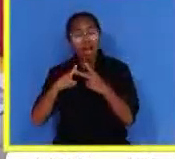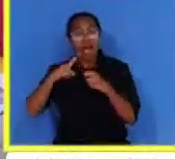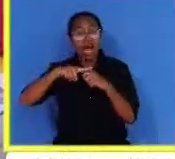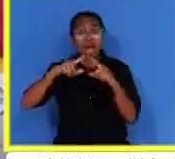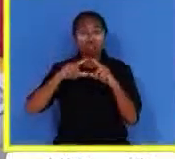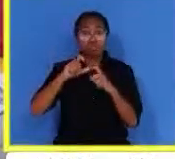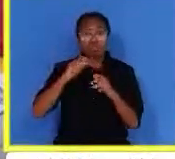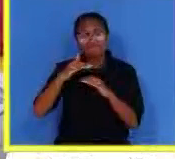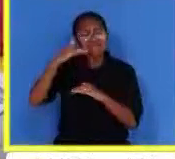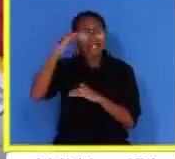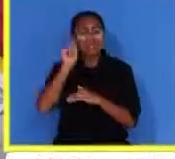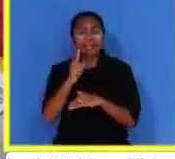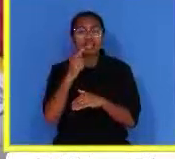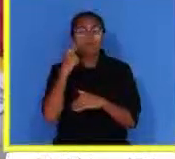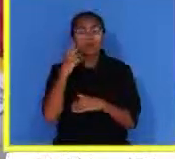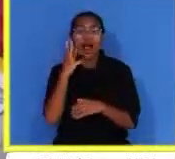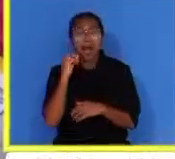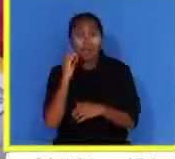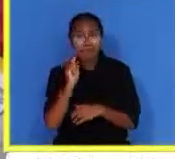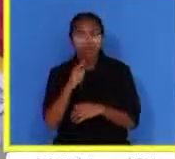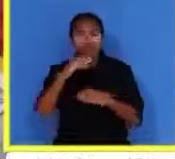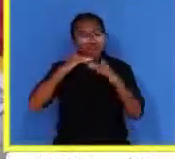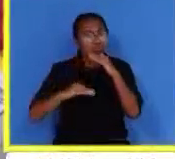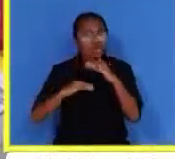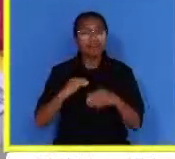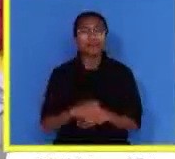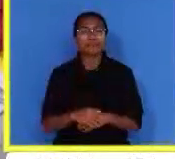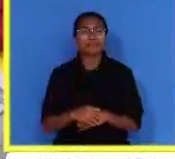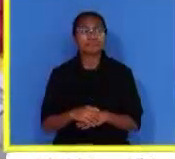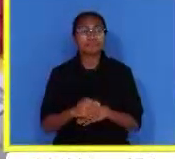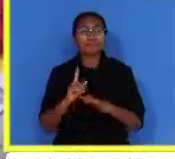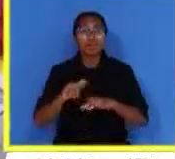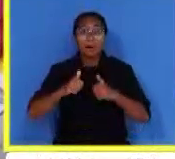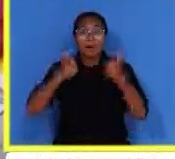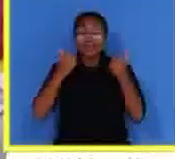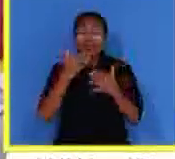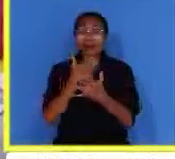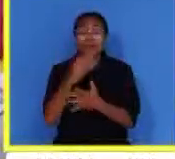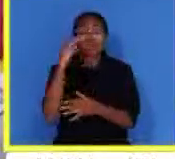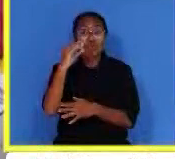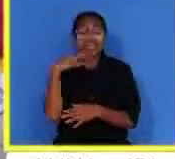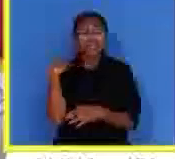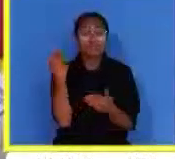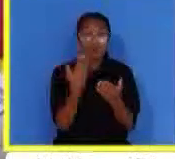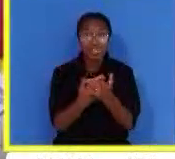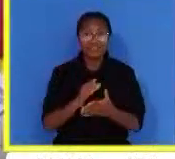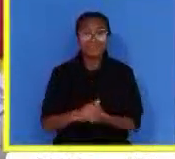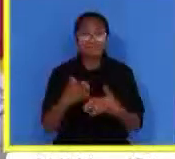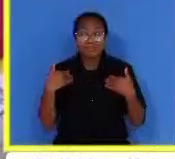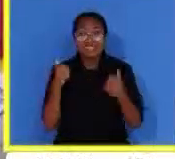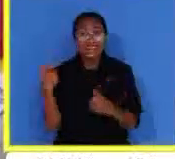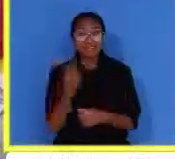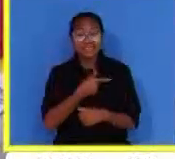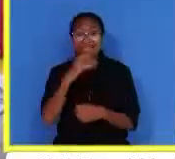peningkatan ataukah trennya mengalami penurunan, Ibu? Silakan. Ya, baik, selamat sore semua. Bisa kami